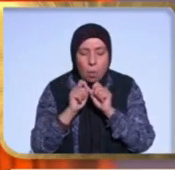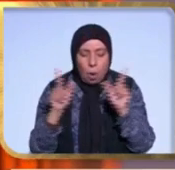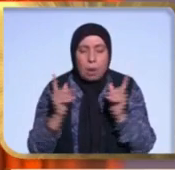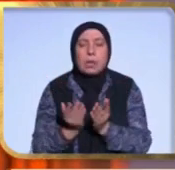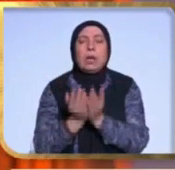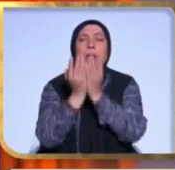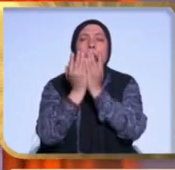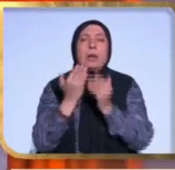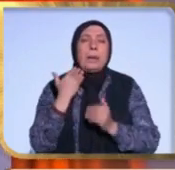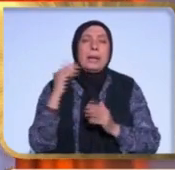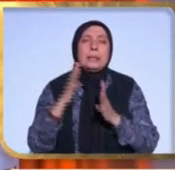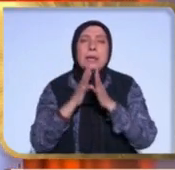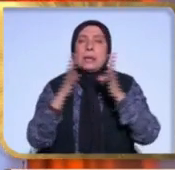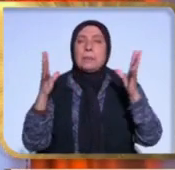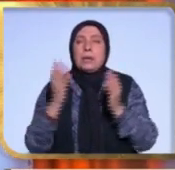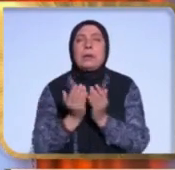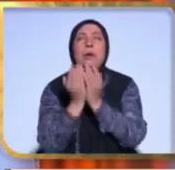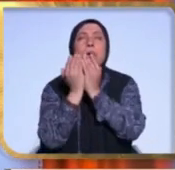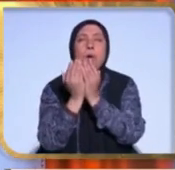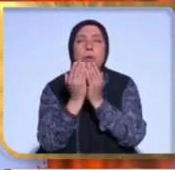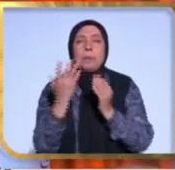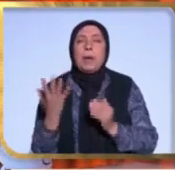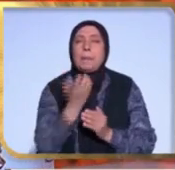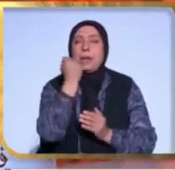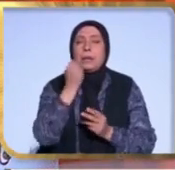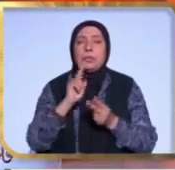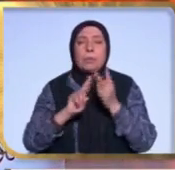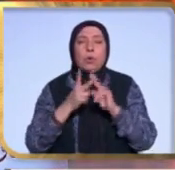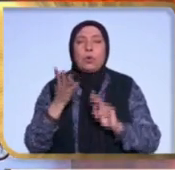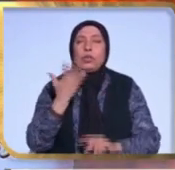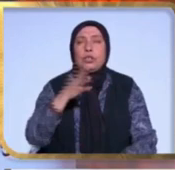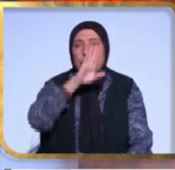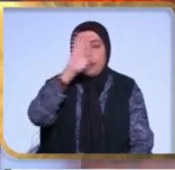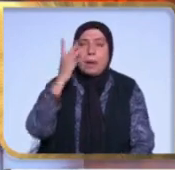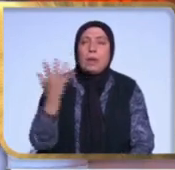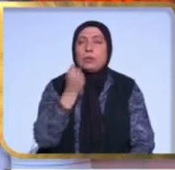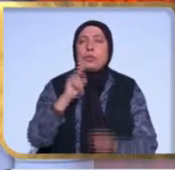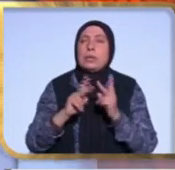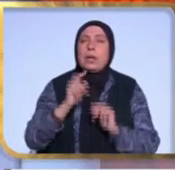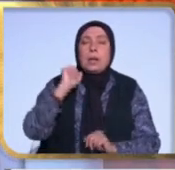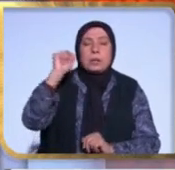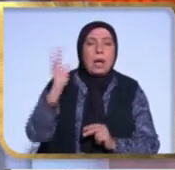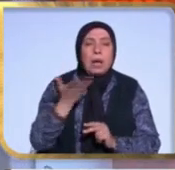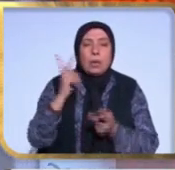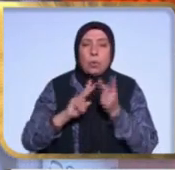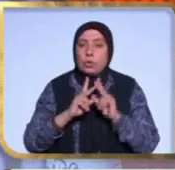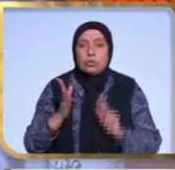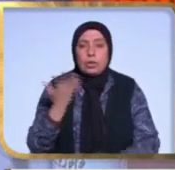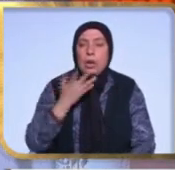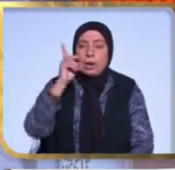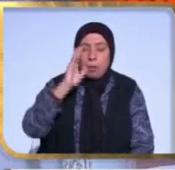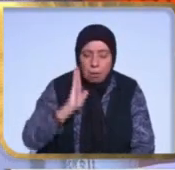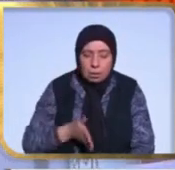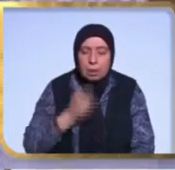يا مولانا عزا عظيما، يا من بيده ملكوت كل شيء، إنك على كل شيء قدير. نسألك